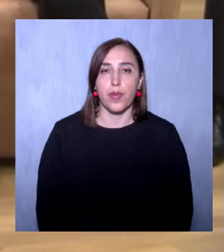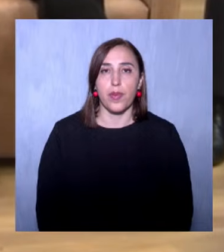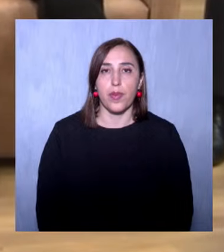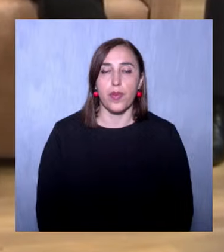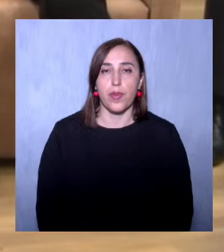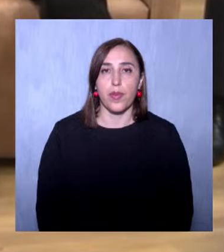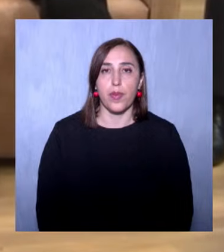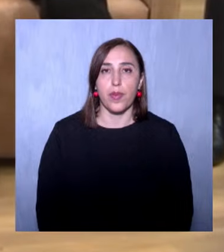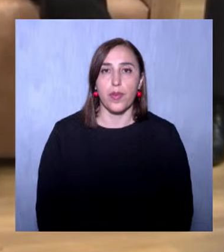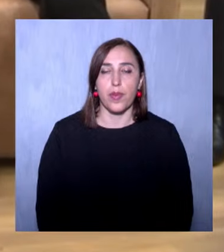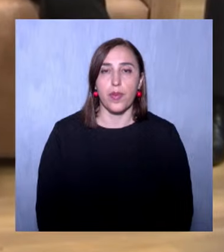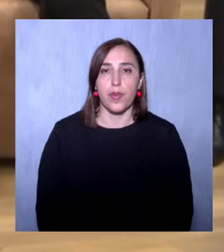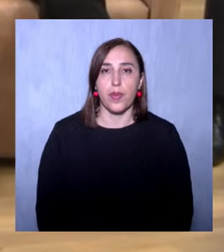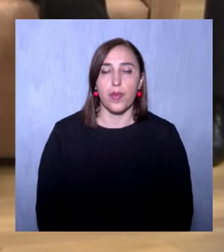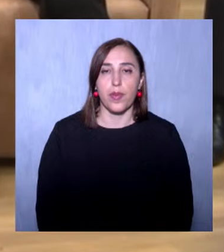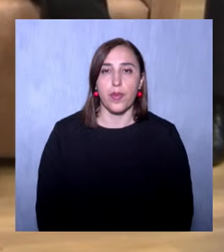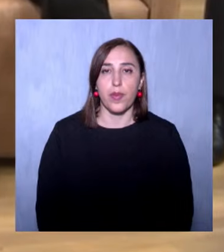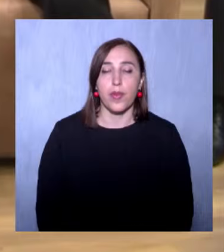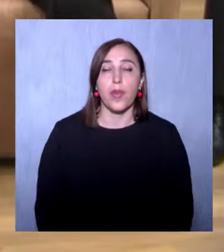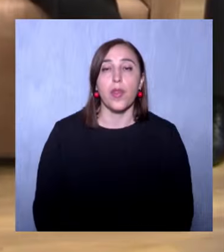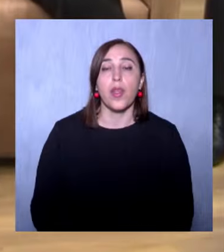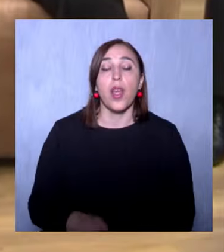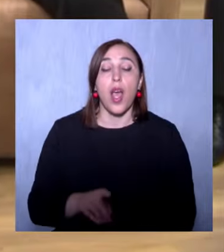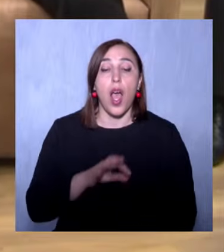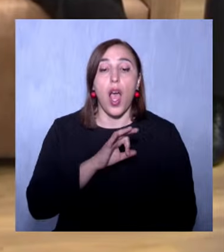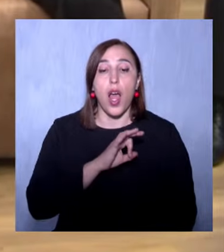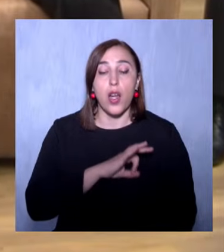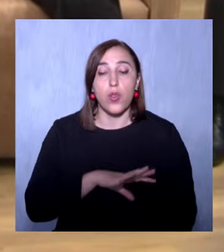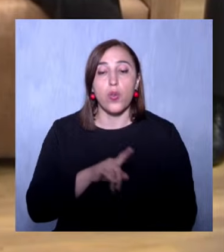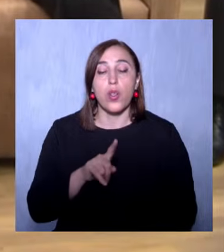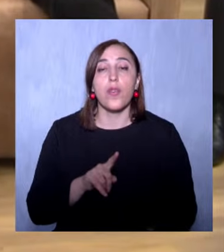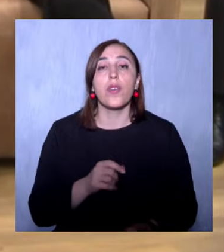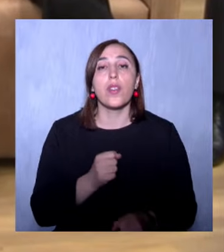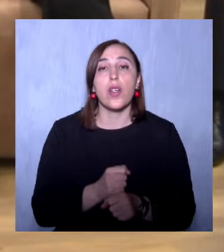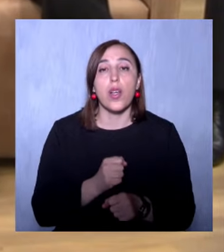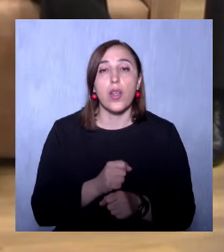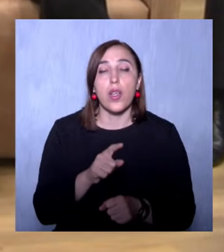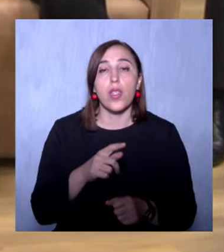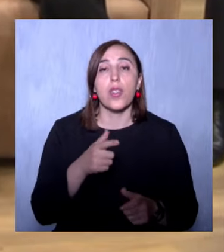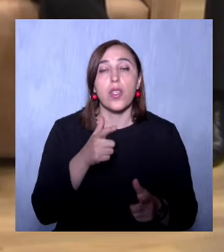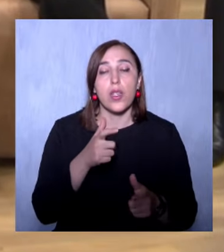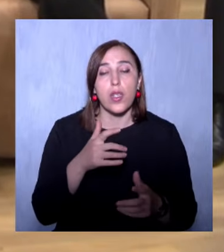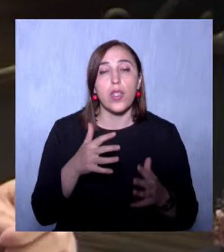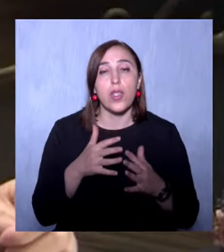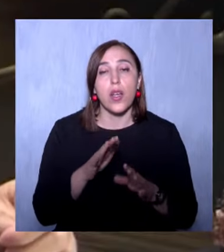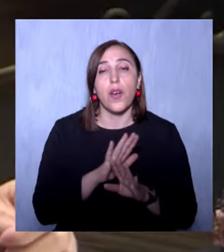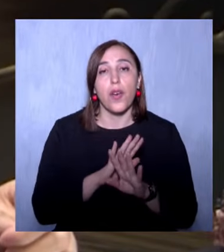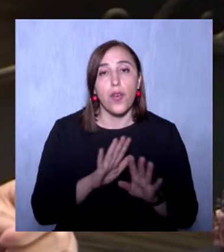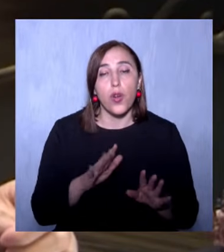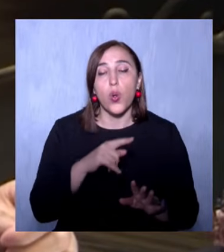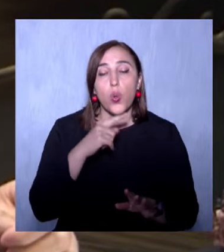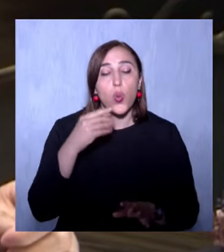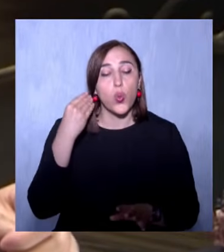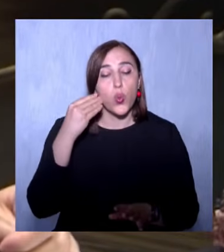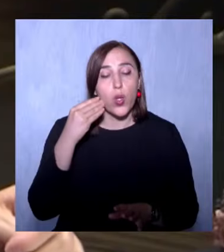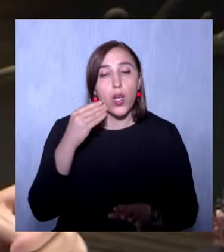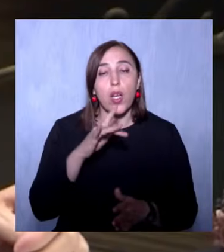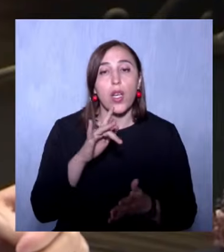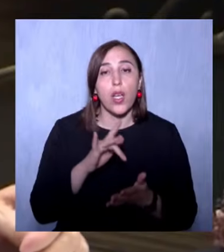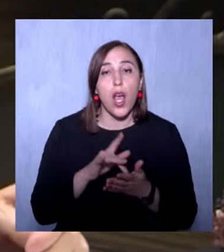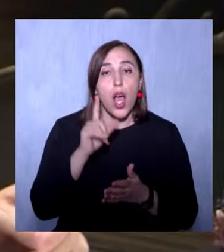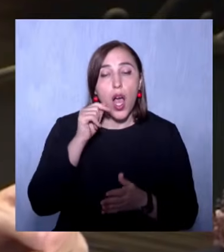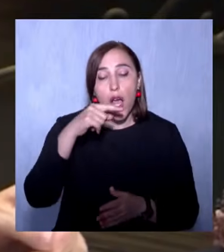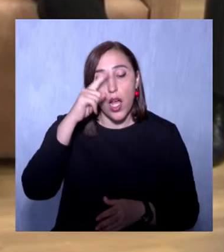Գրանիցը մեջդու Ադրբեջանը եւ Արմենիան։ Արցունավետ գործում է կրակի դաթարեցման վերահսկման ռուս-թուրքական կենտրոնը